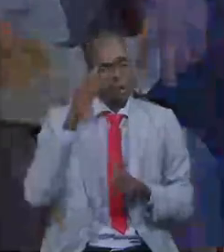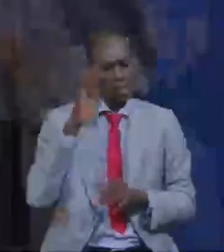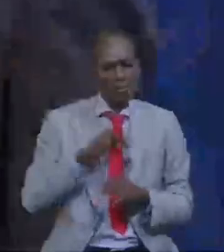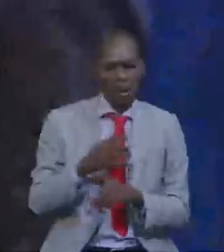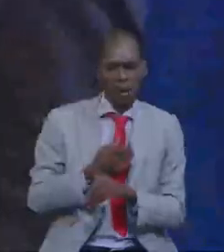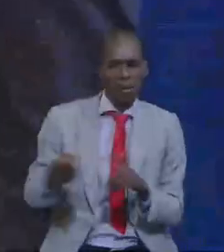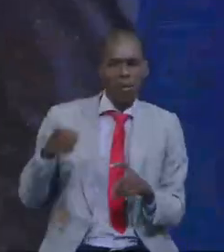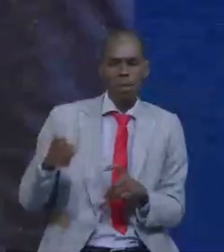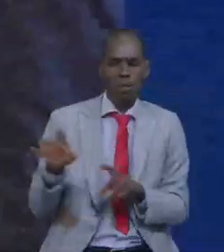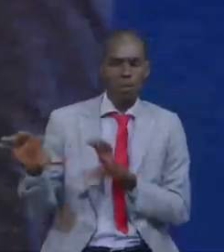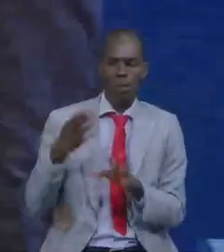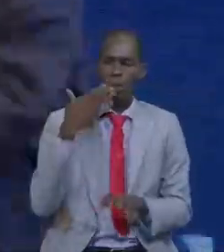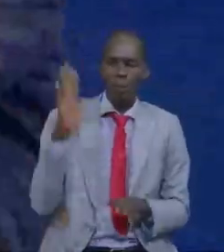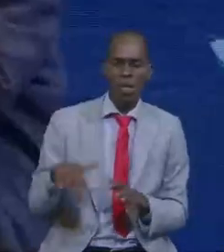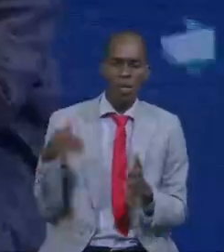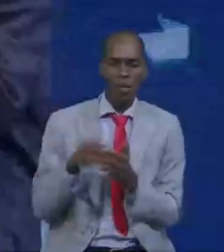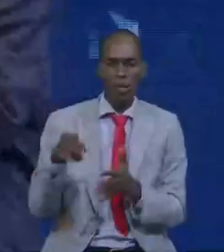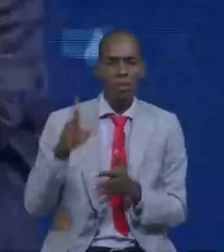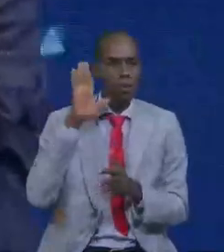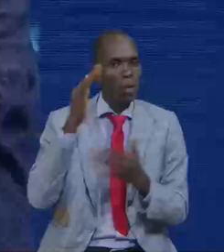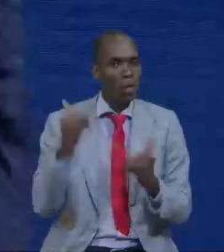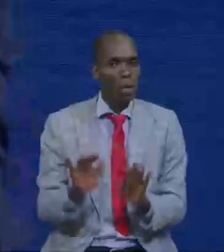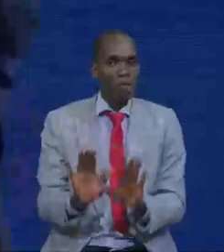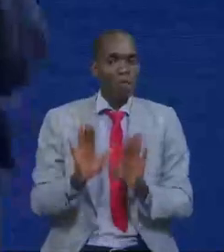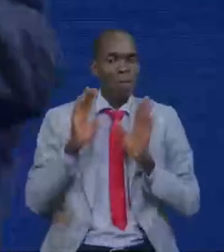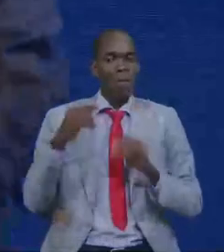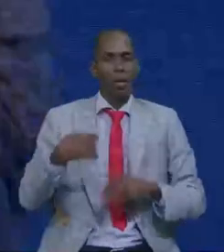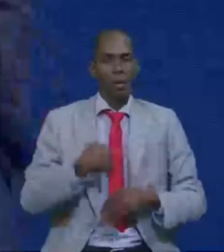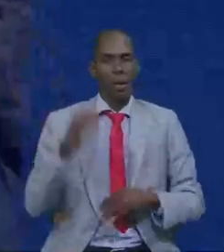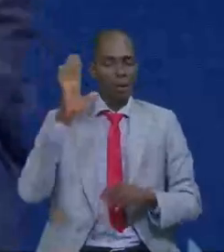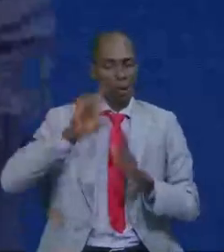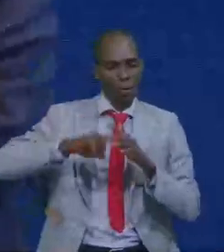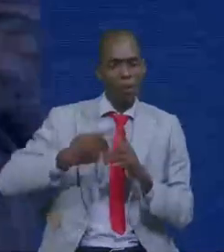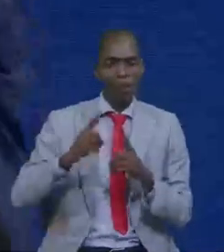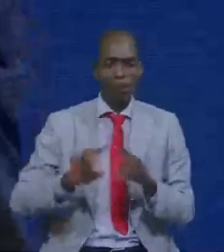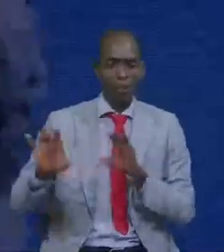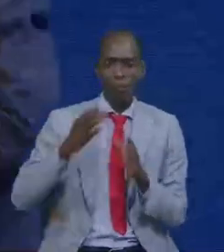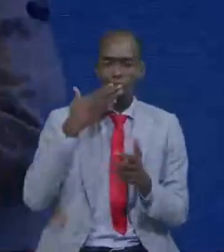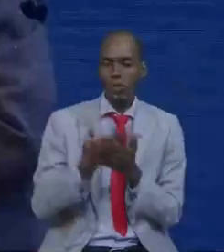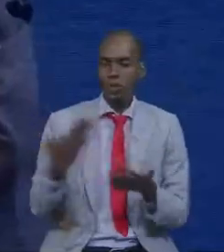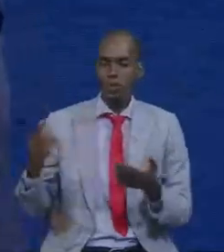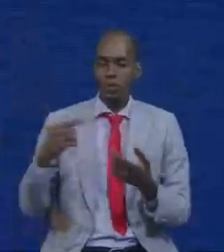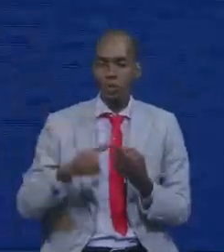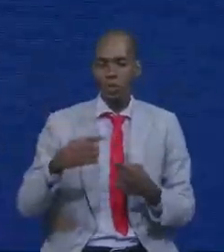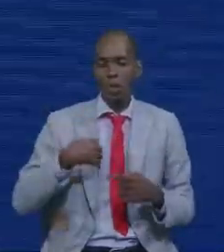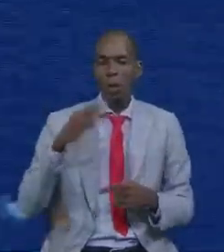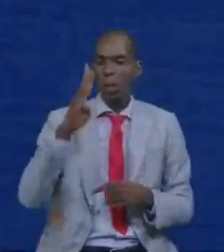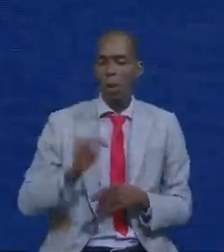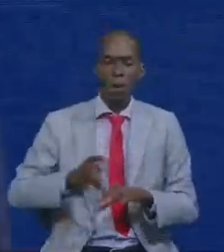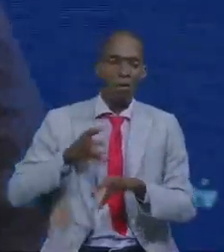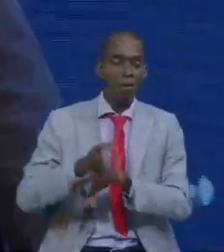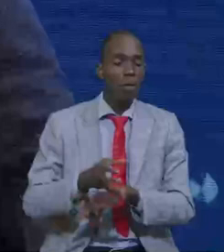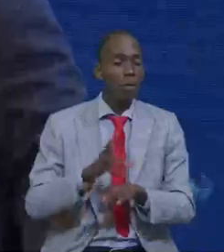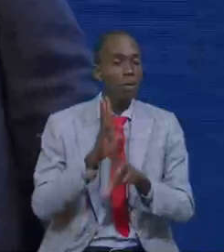ils auront tellement peur de moi. Et ils me feront du bien, obligatoirement. Ça ne marche pas comme ça. Nos